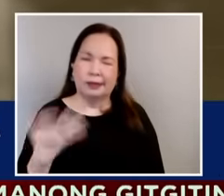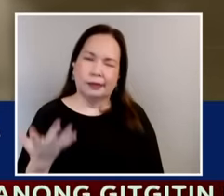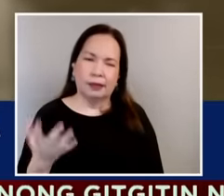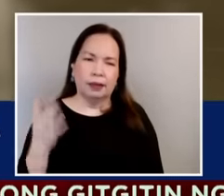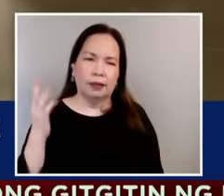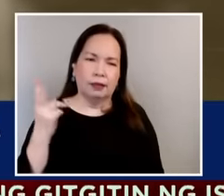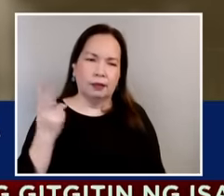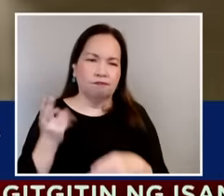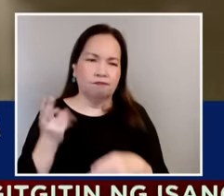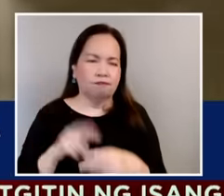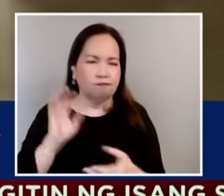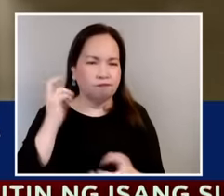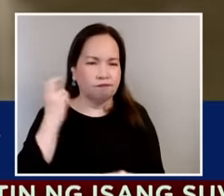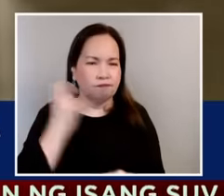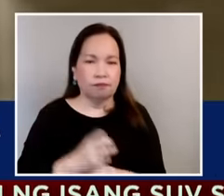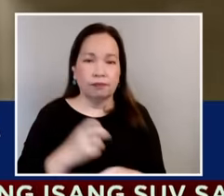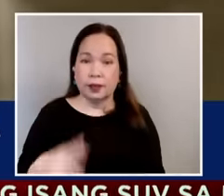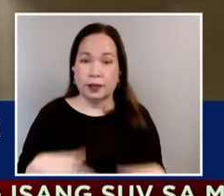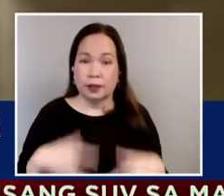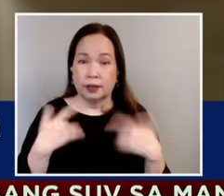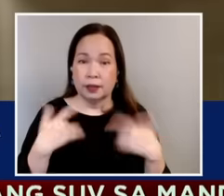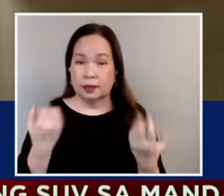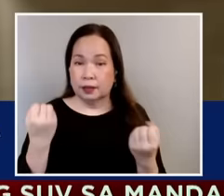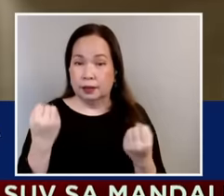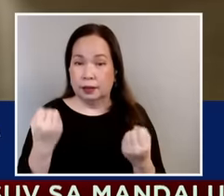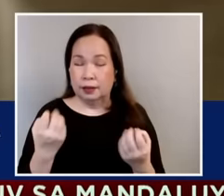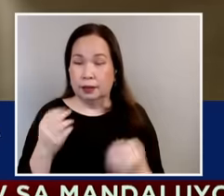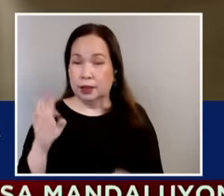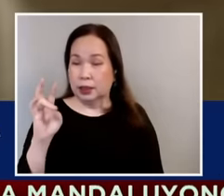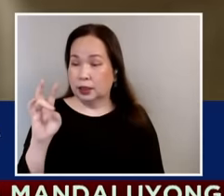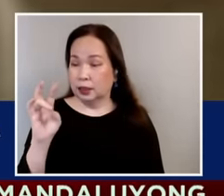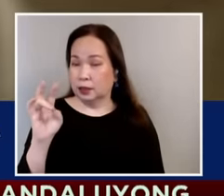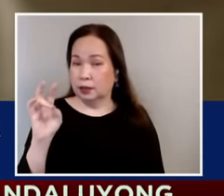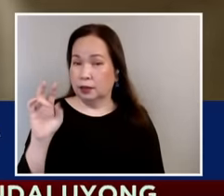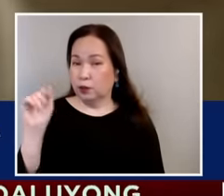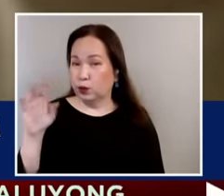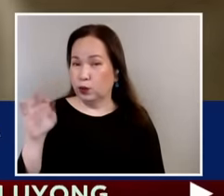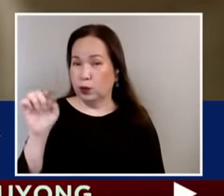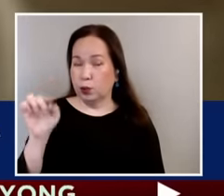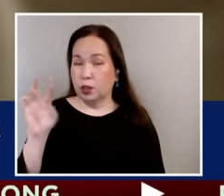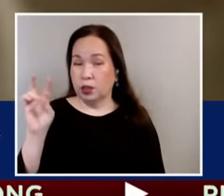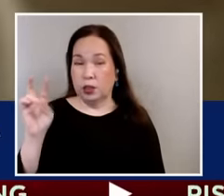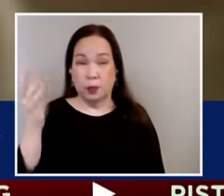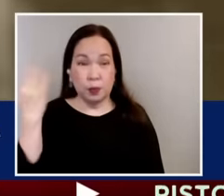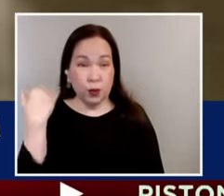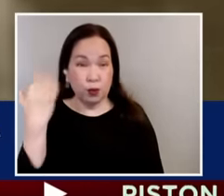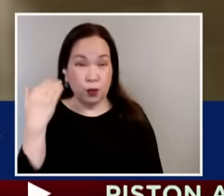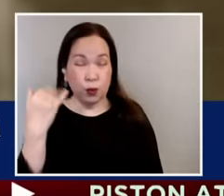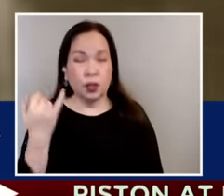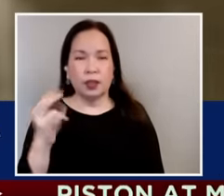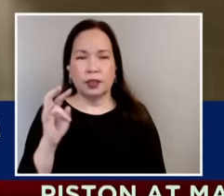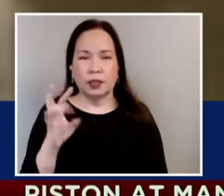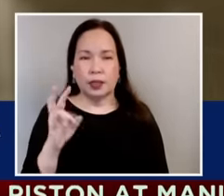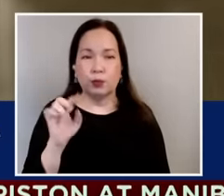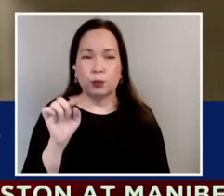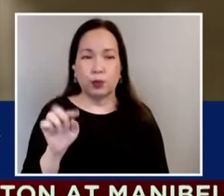mga nagugutom. Mula 15.7%, umakyat ito sa 7.3% o